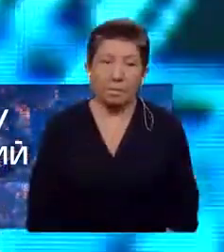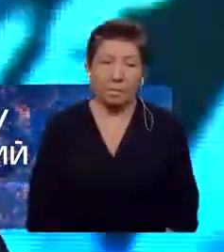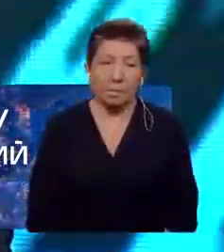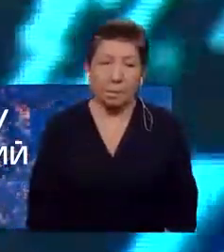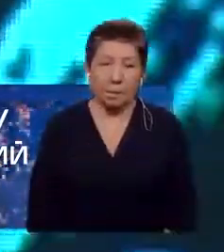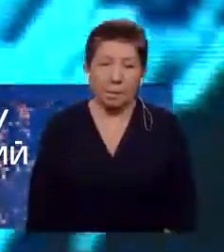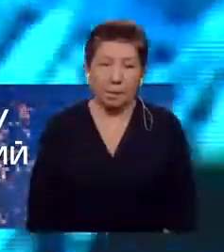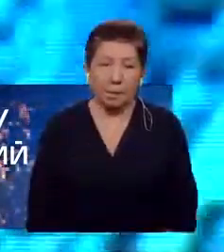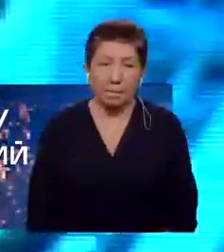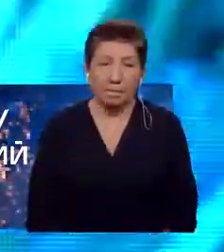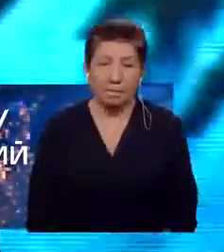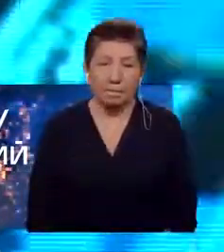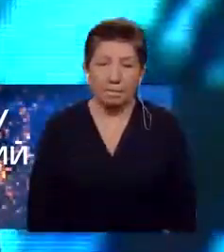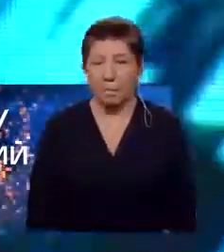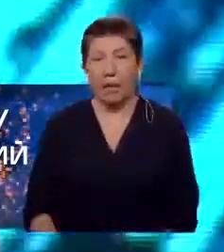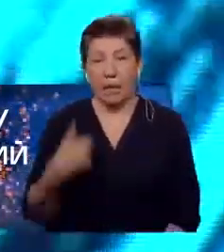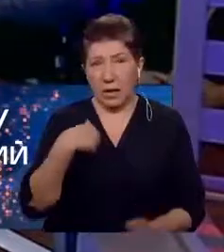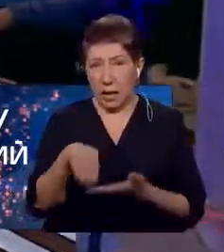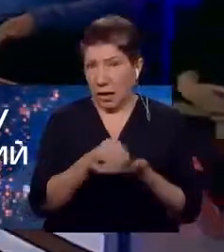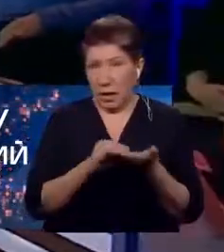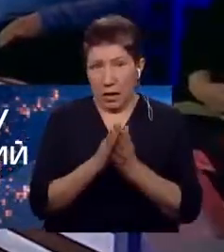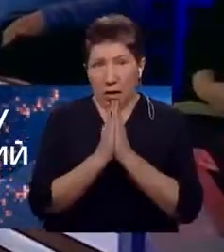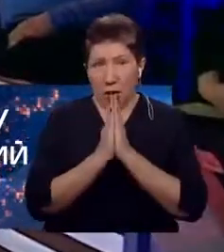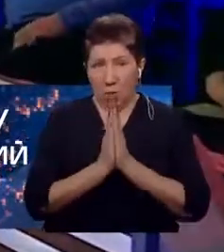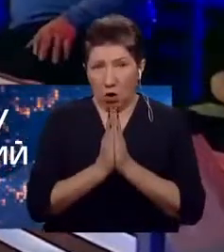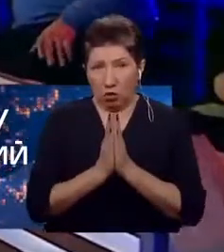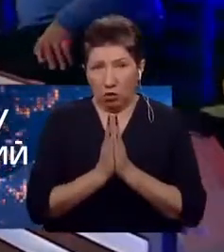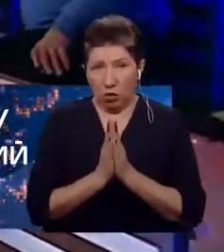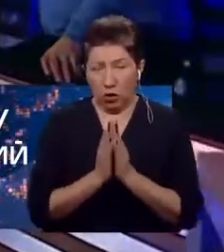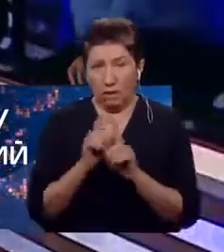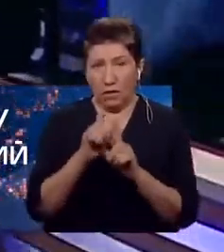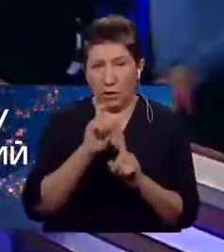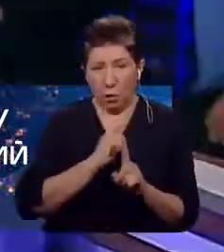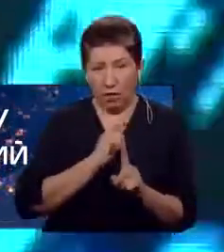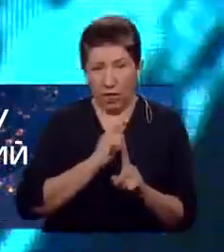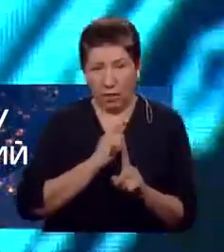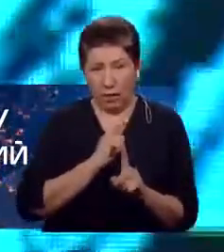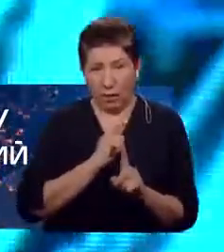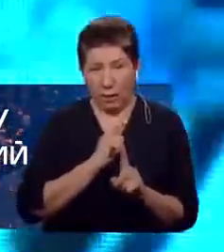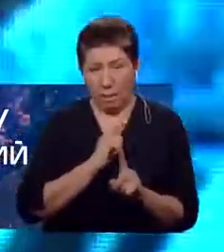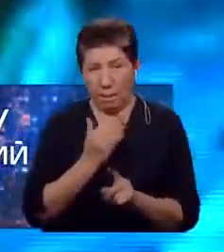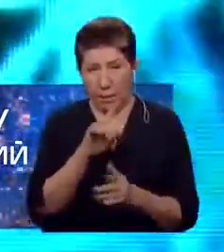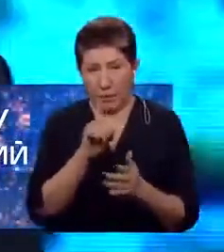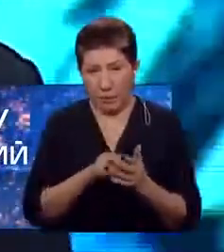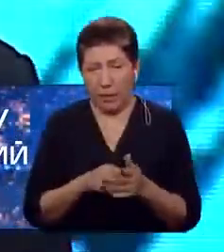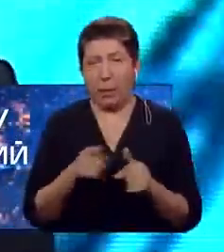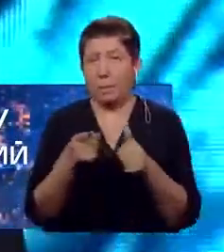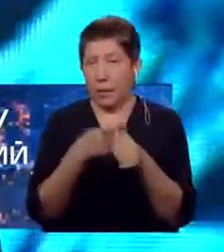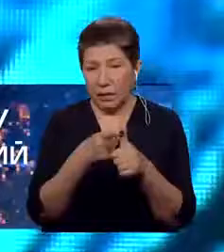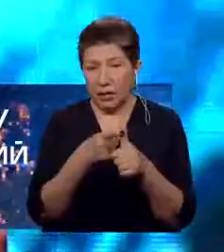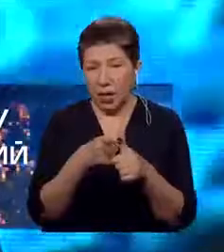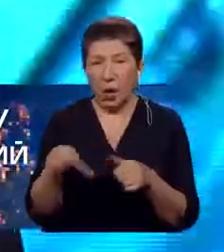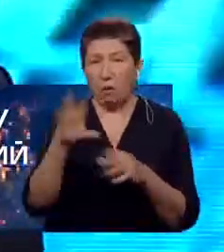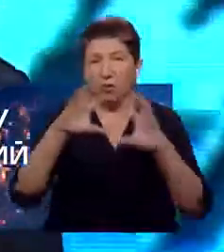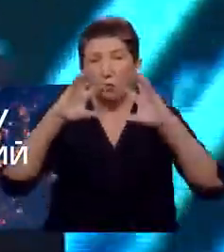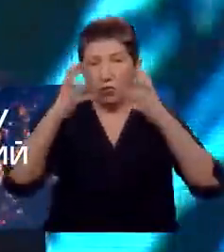може бути? Я тепер, знову прошу вас відповісти тепер, на питання. Що стосується, я відповідаю вам на запитання. І так, перше. У всьому